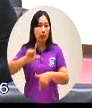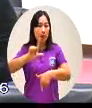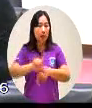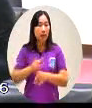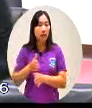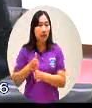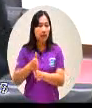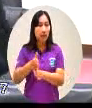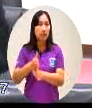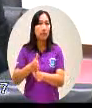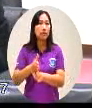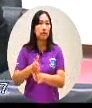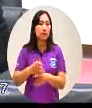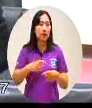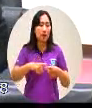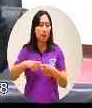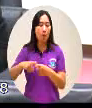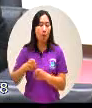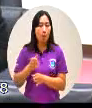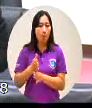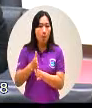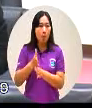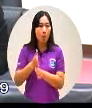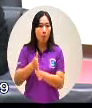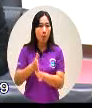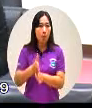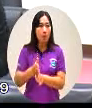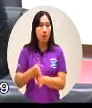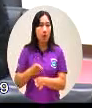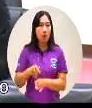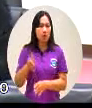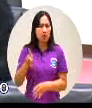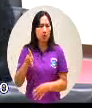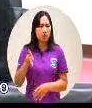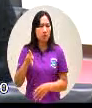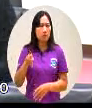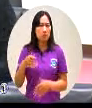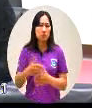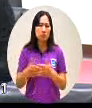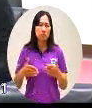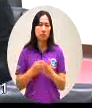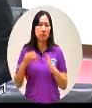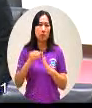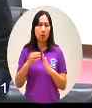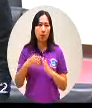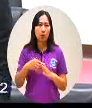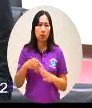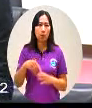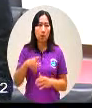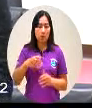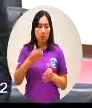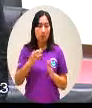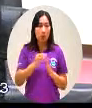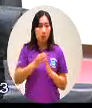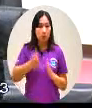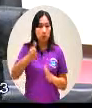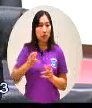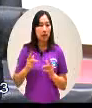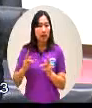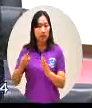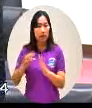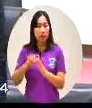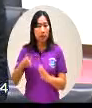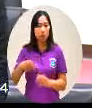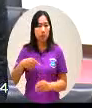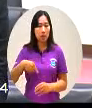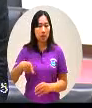车，即种会当透过咱即个交通局吼，我讲有甲咱的王局长去会勘吼，包括捷运局吼，未来是一个轻